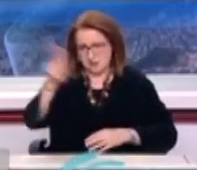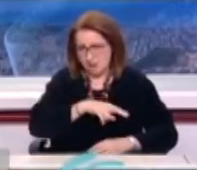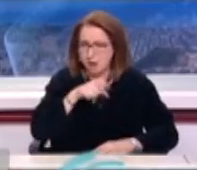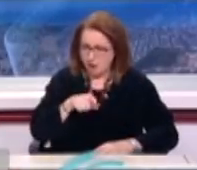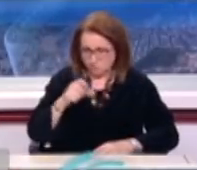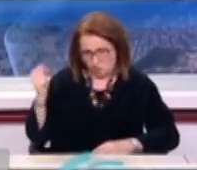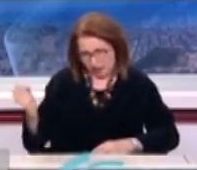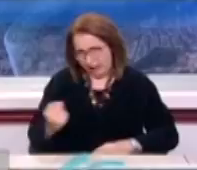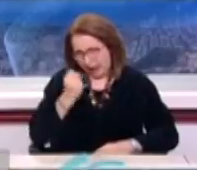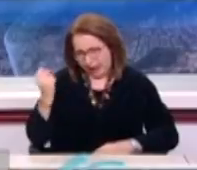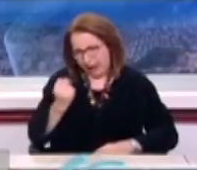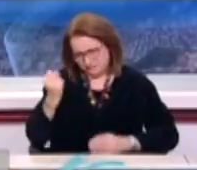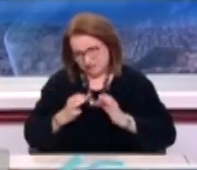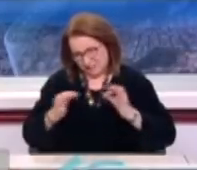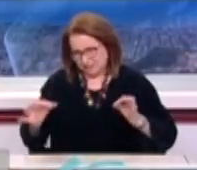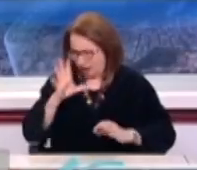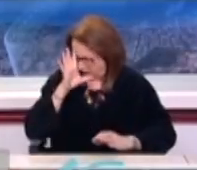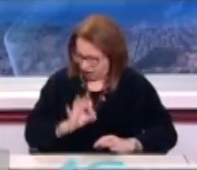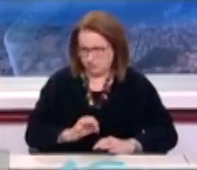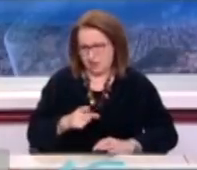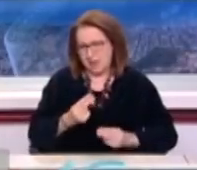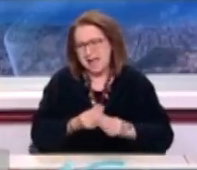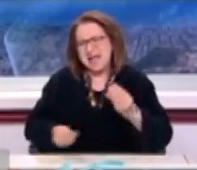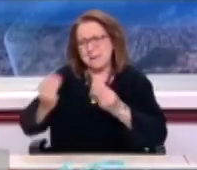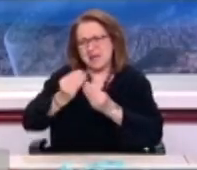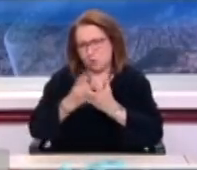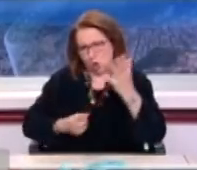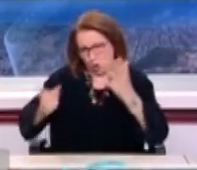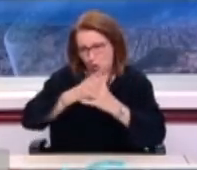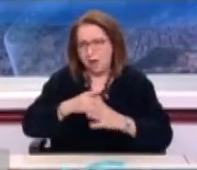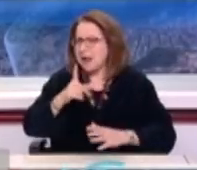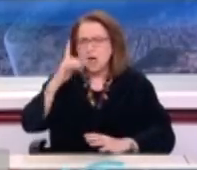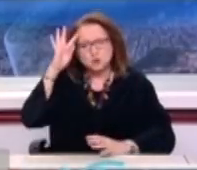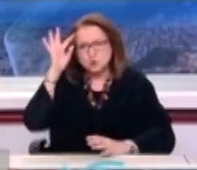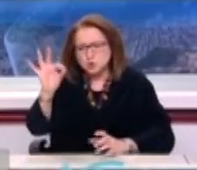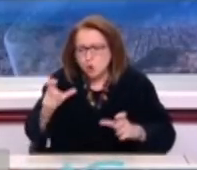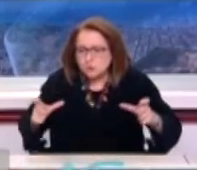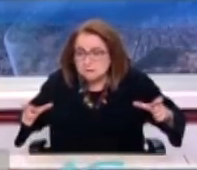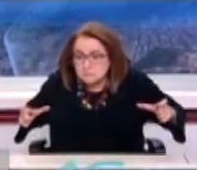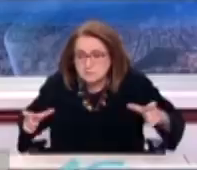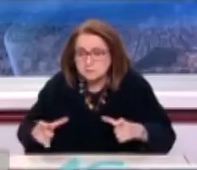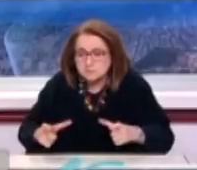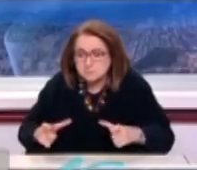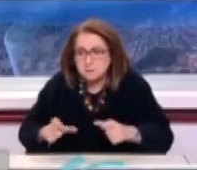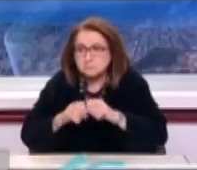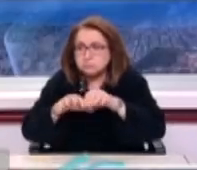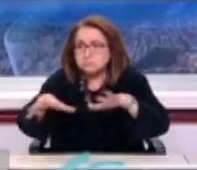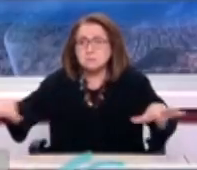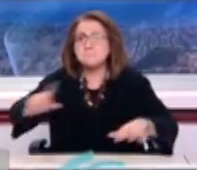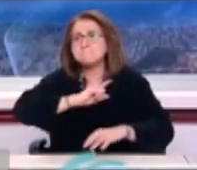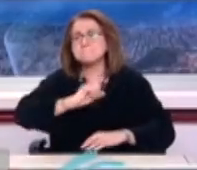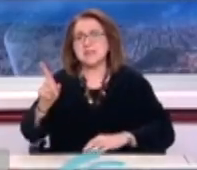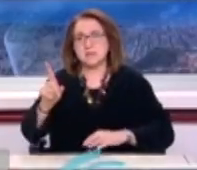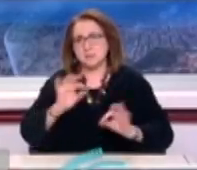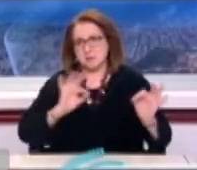μεμονωμένες περιπτώσεις, έχουν στόχο να καθυστερήσουν τη γρήγορη διασπορά της νόσου στις τοπικές κοινότητες. Σχετικά με τους κατοίκους αυτών